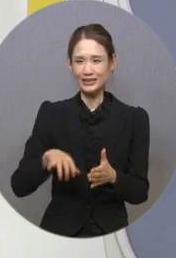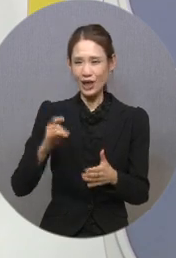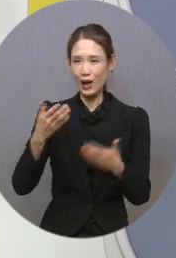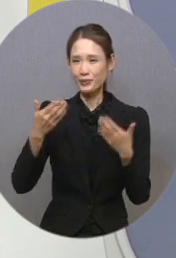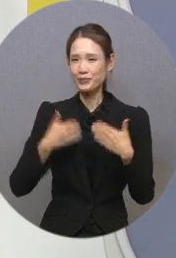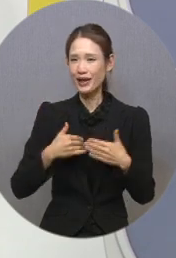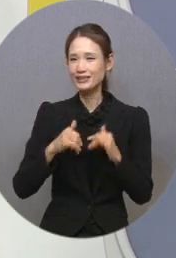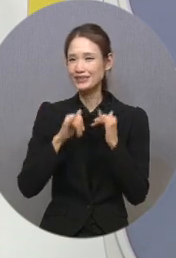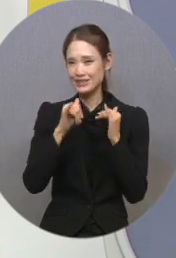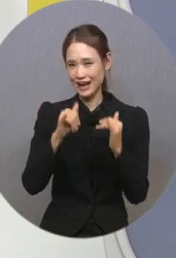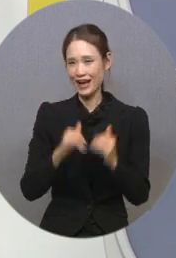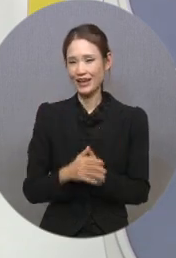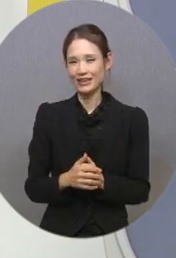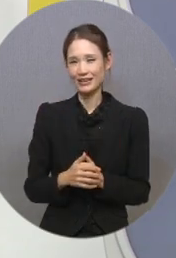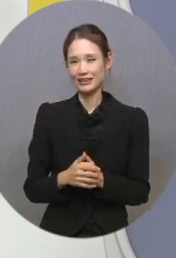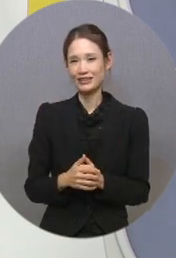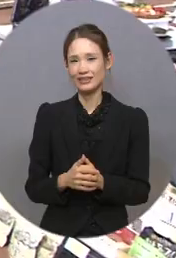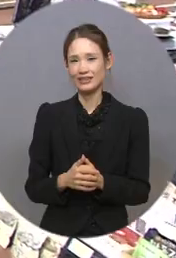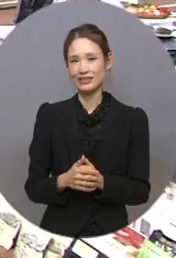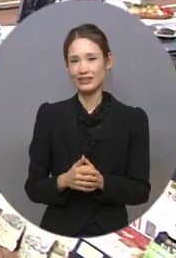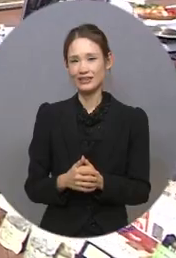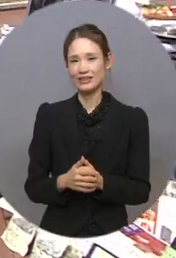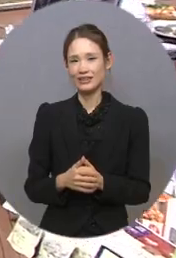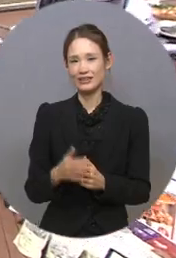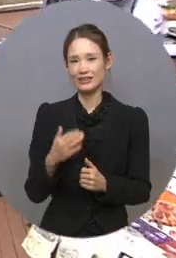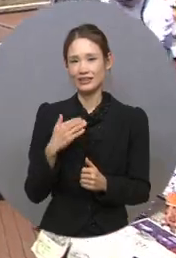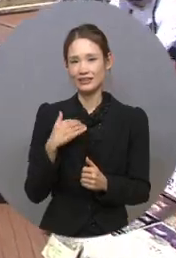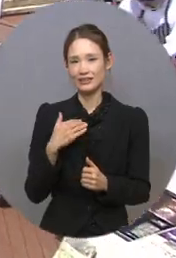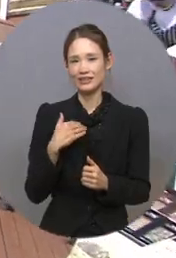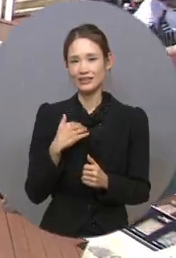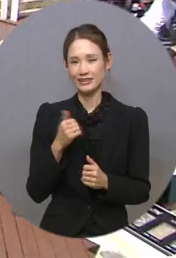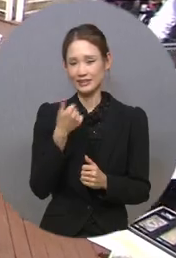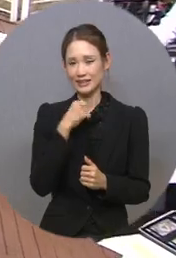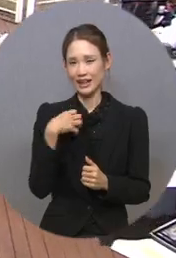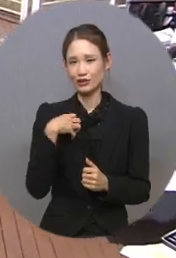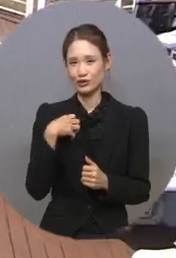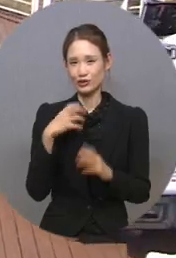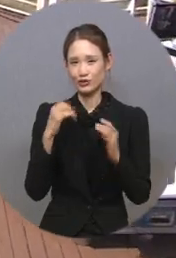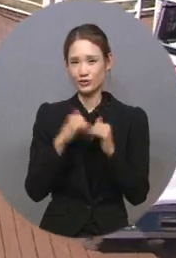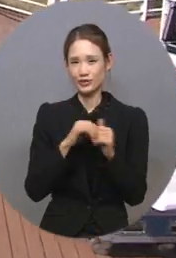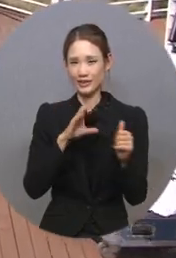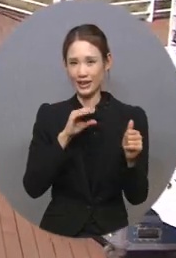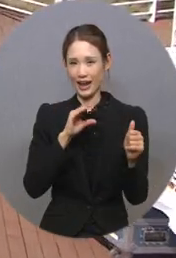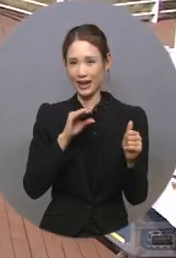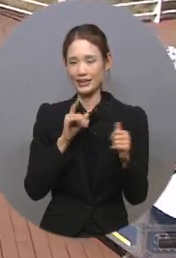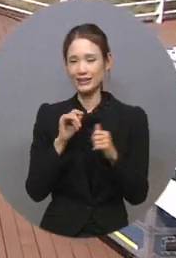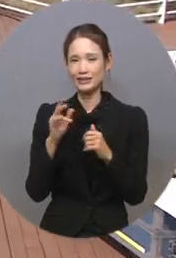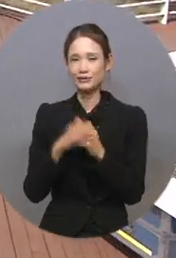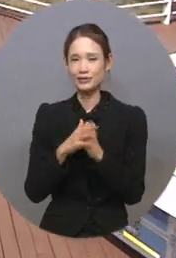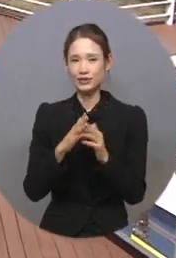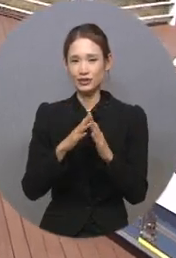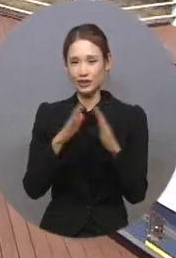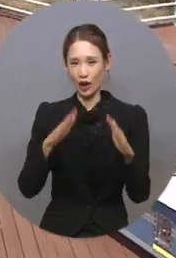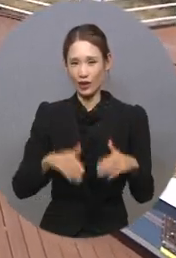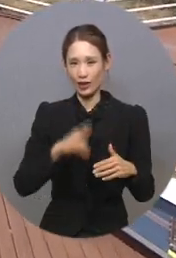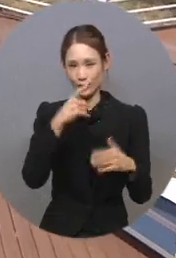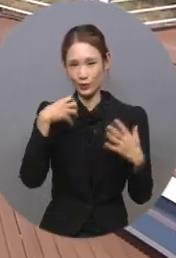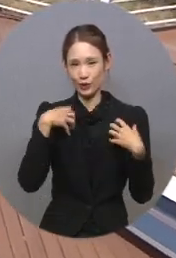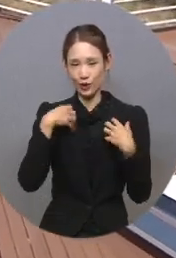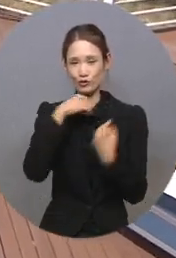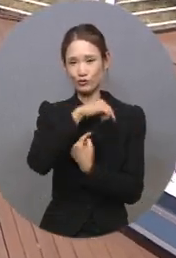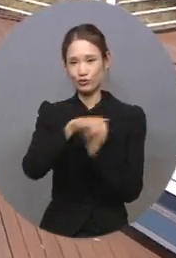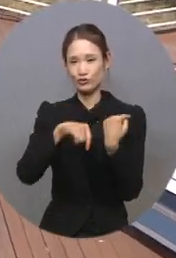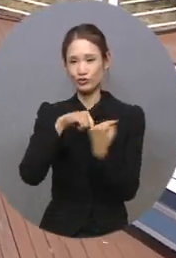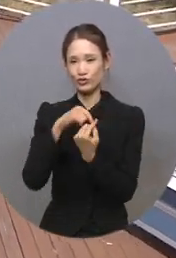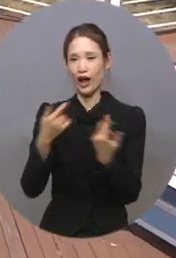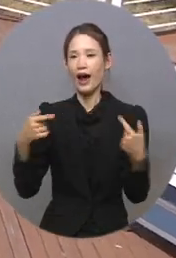큰 상입니다. 왜냐하면 저희가 진행하고 있는 이 국민안내양 TV와 전남도청에서 운영하는 이